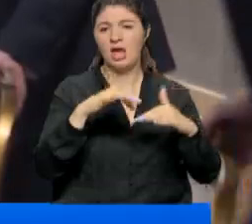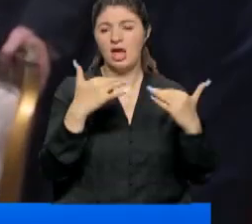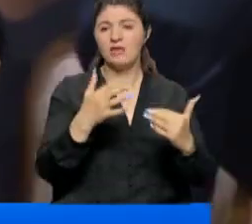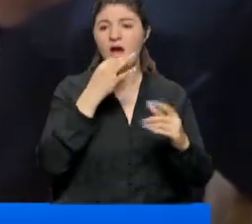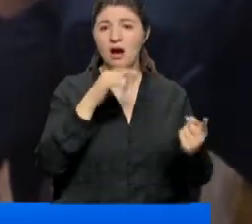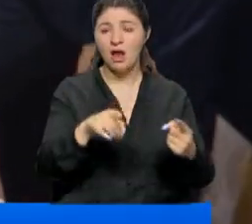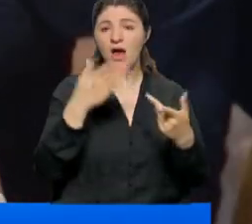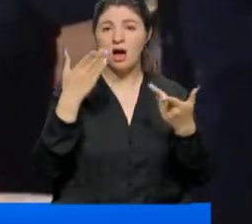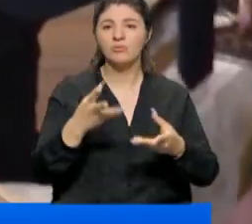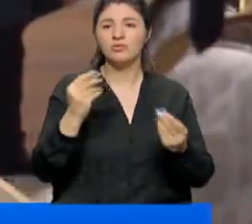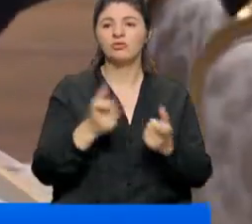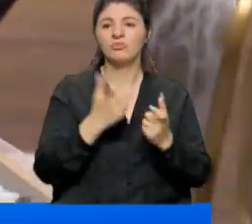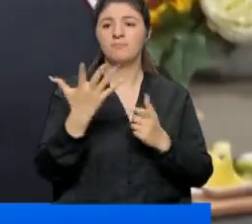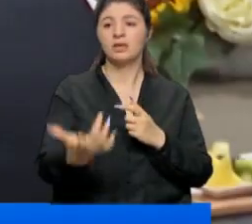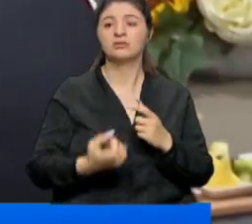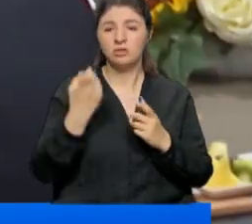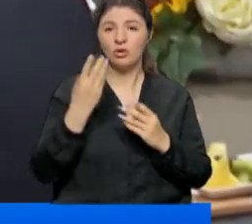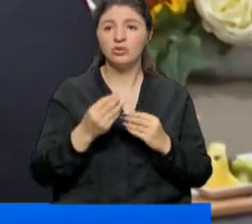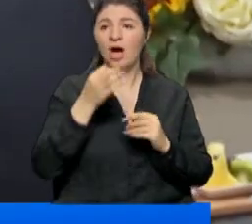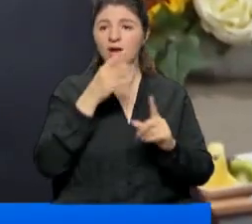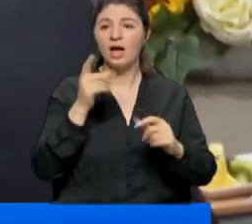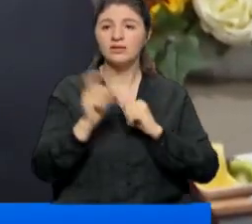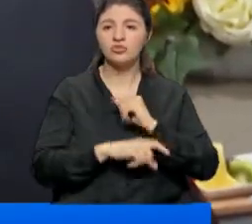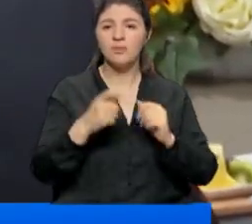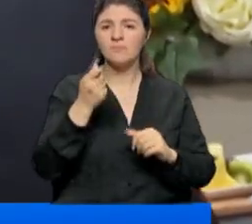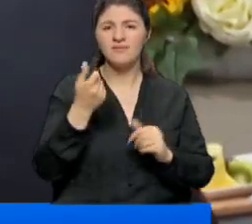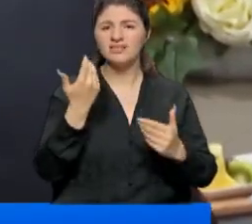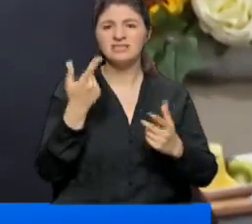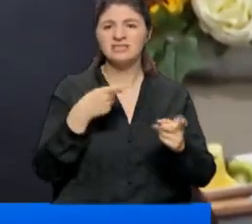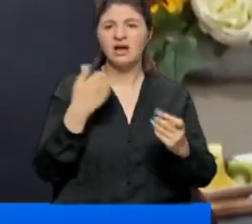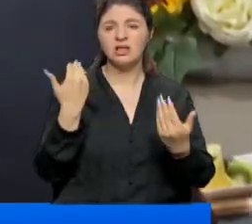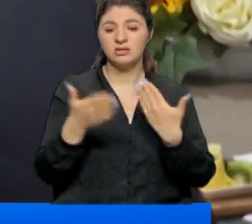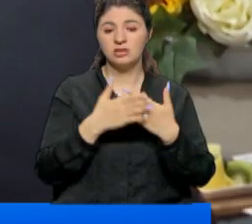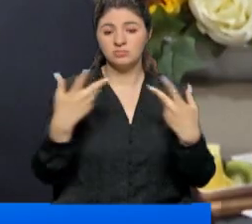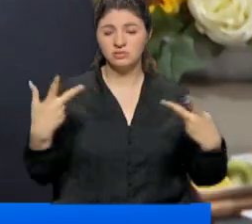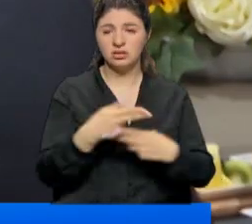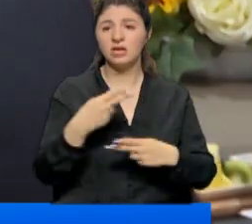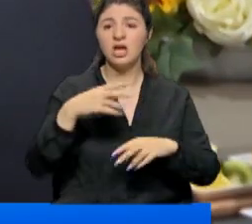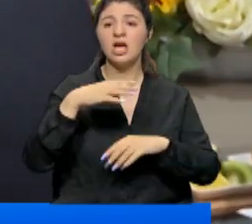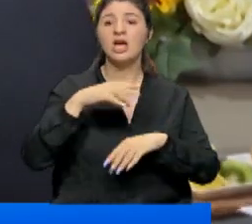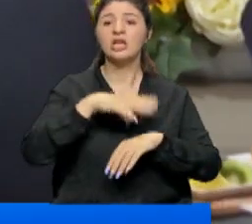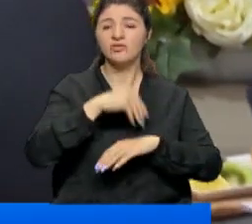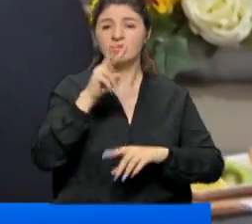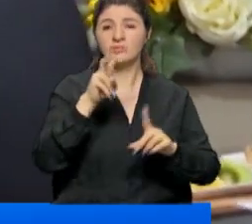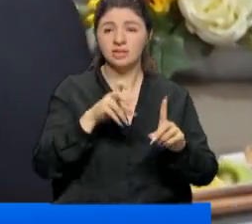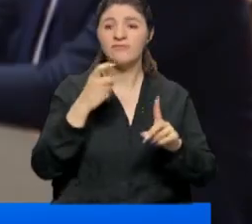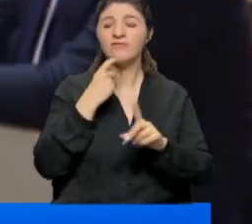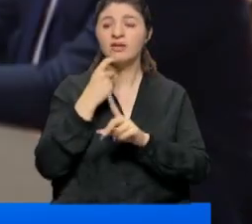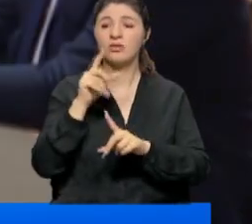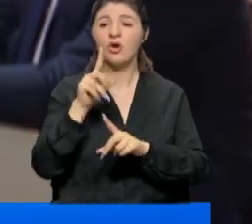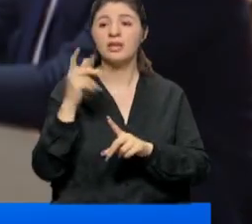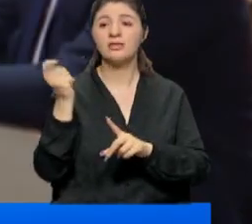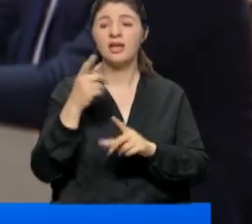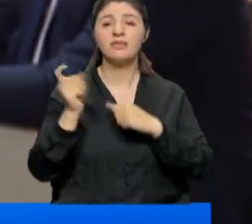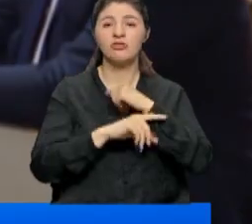heyetlerinin Ankara ikna toplantısı beş saat sürdü Ankara teröristlere para ve silah yardımının kesilmesini İsveç'ten 28 planda